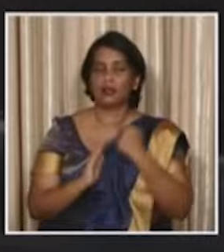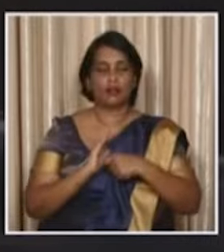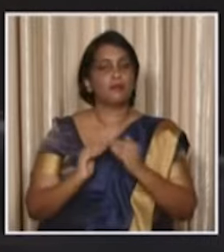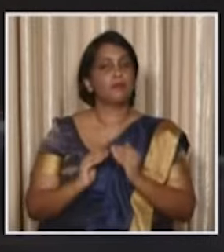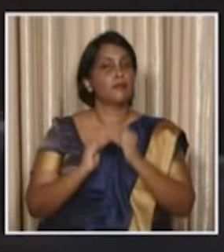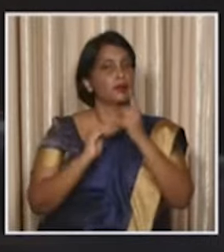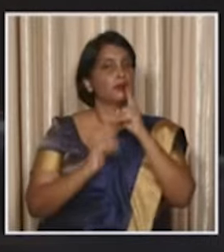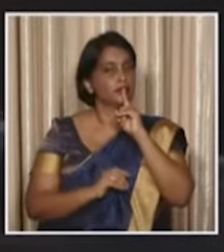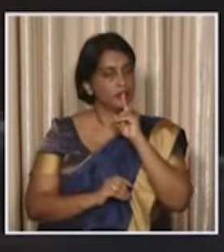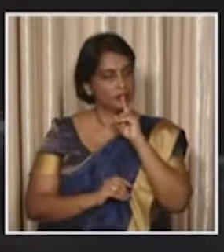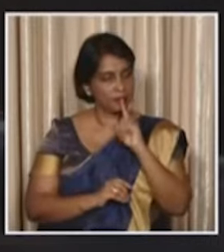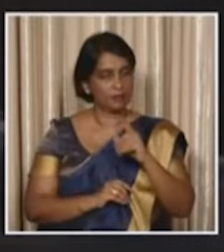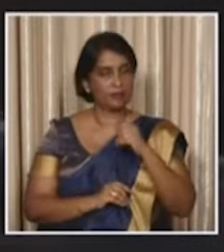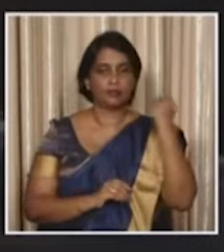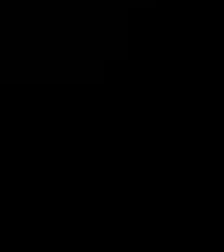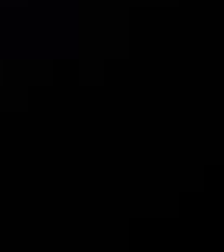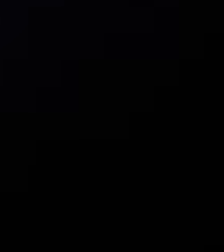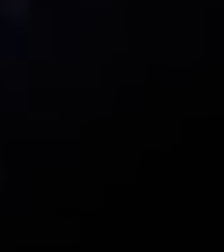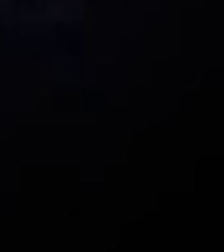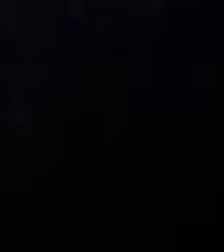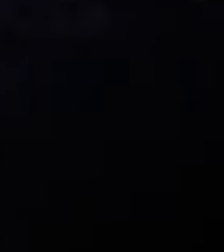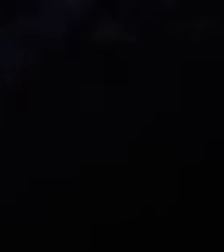ගන්න බෑ කියන කවදාරණ කරමින් මනතර වෙනවා.